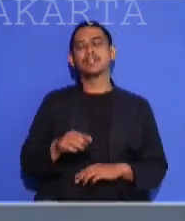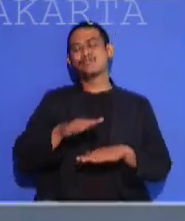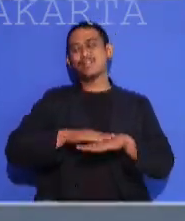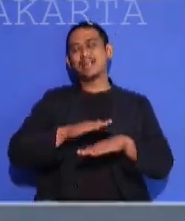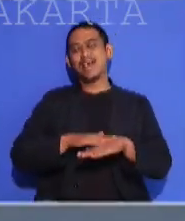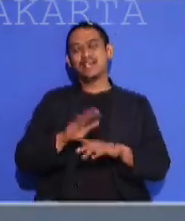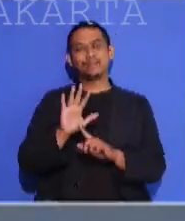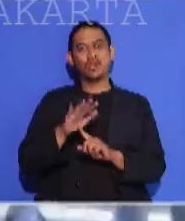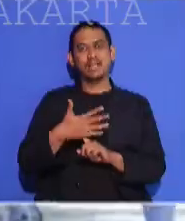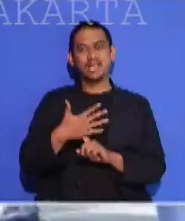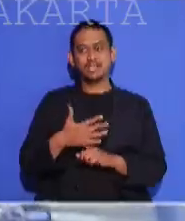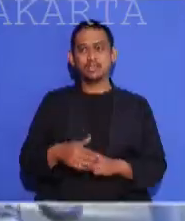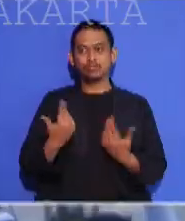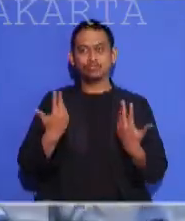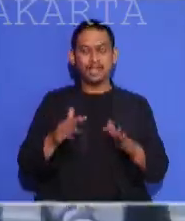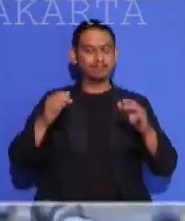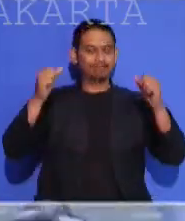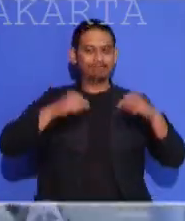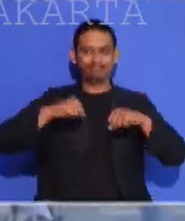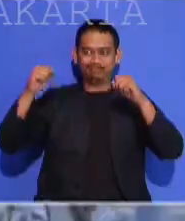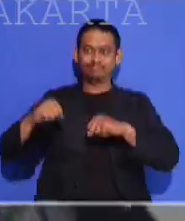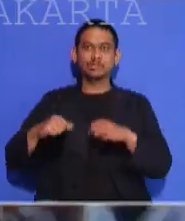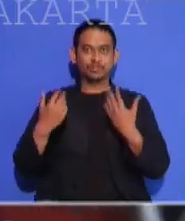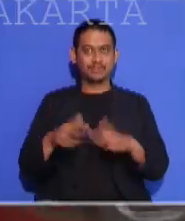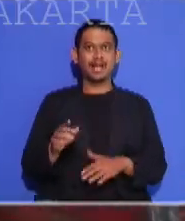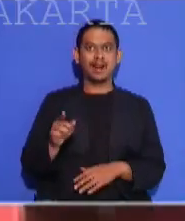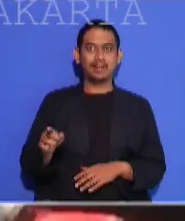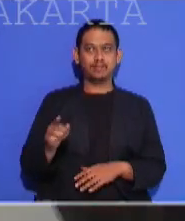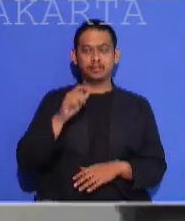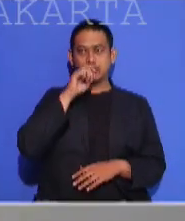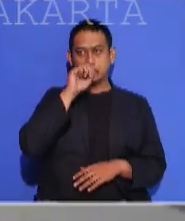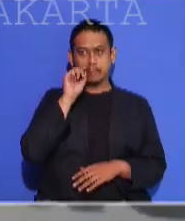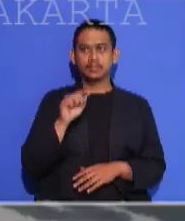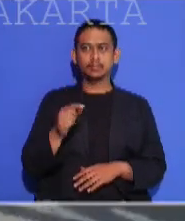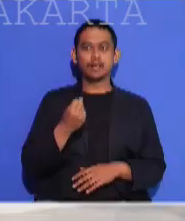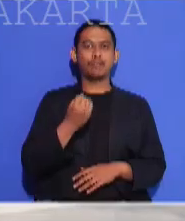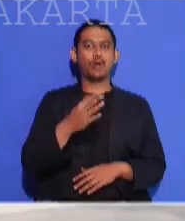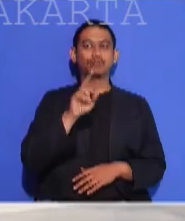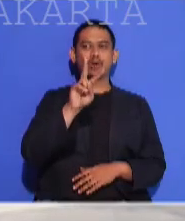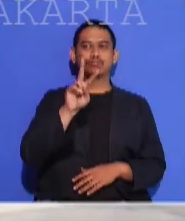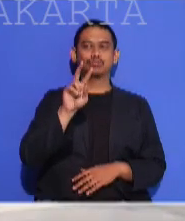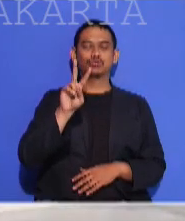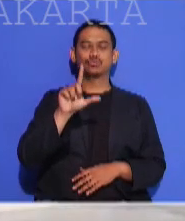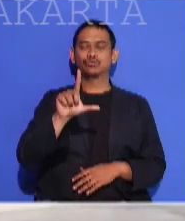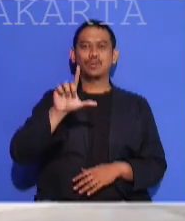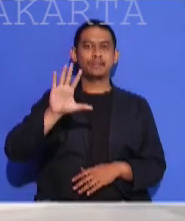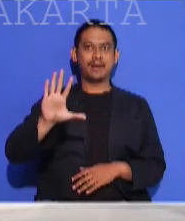Bantul dibentuk dan ditetapkan melalui surat keputusan Bupati Bantul nomor 355 tahun